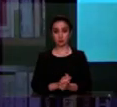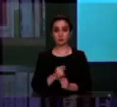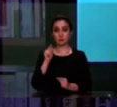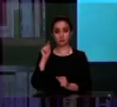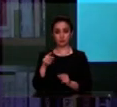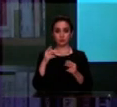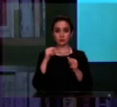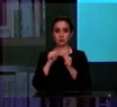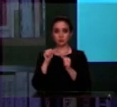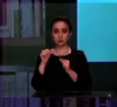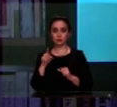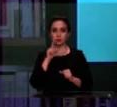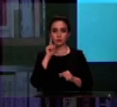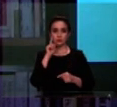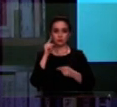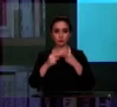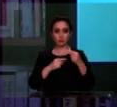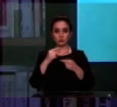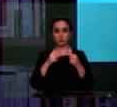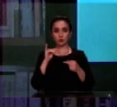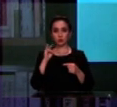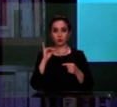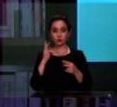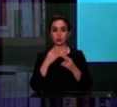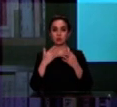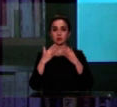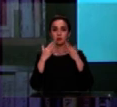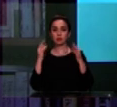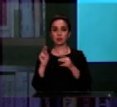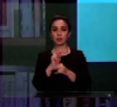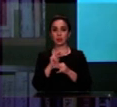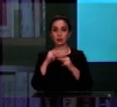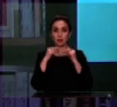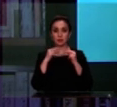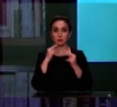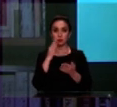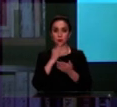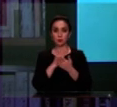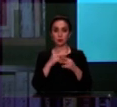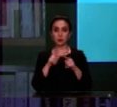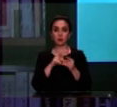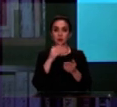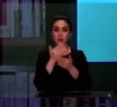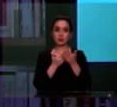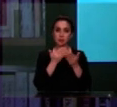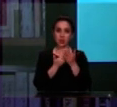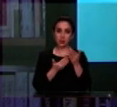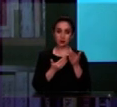Ularda ayniqsa yosh avlod uchun katta tarbiyaviy ahamiyatga ega pand